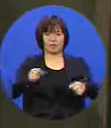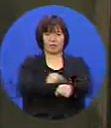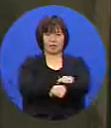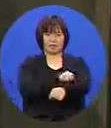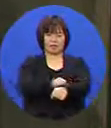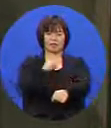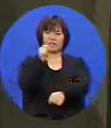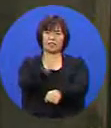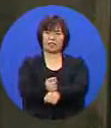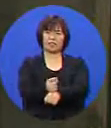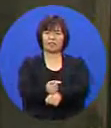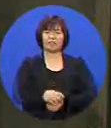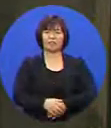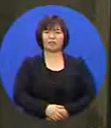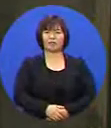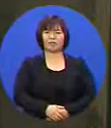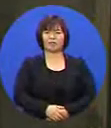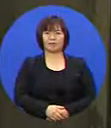특징은